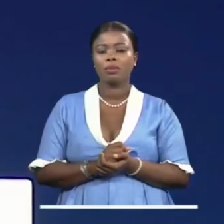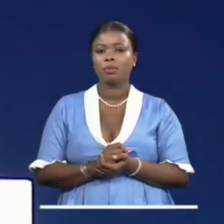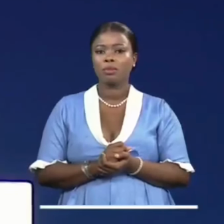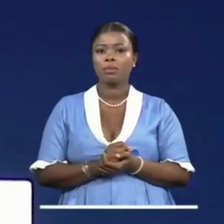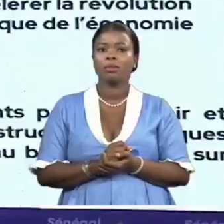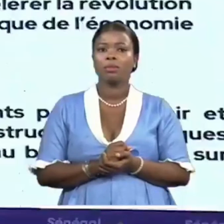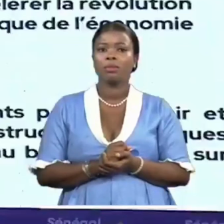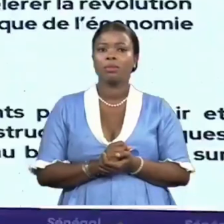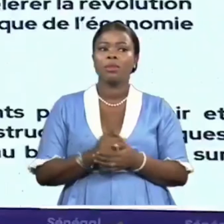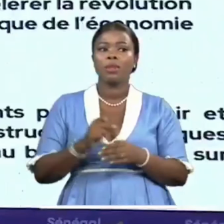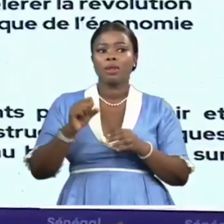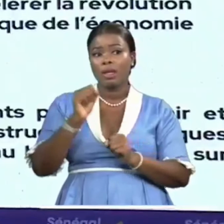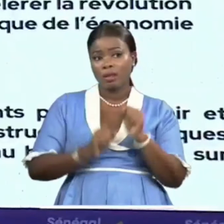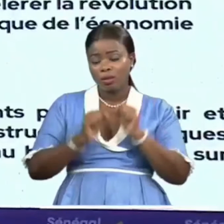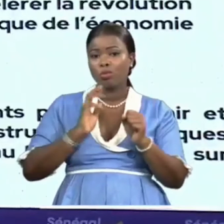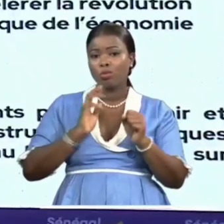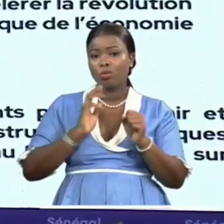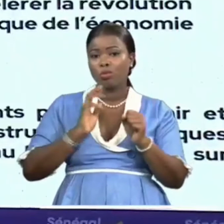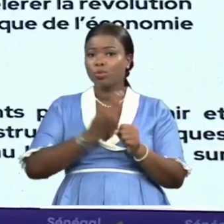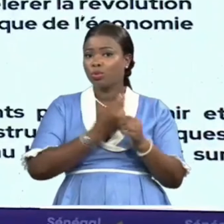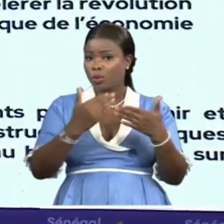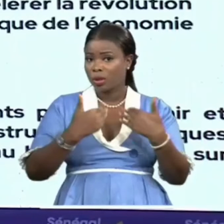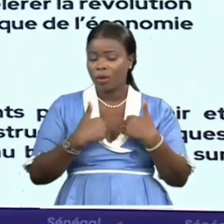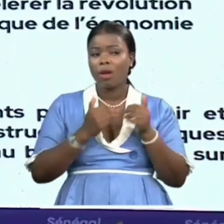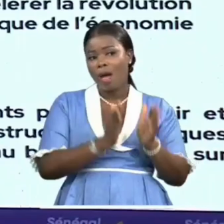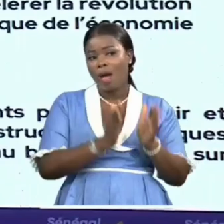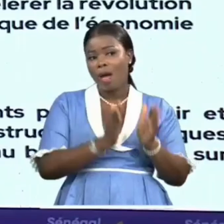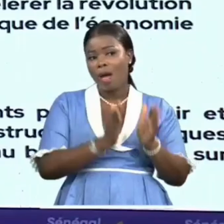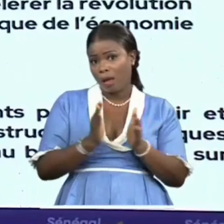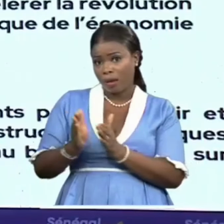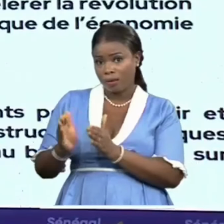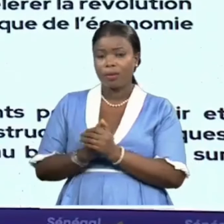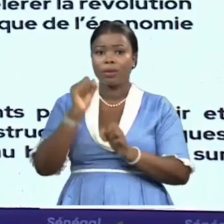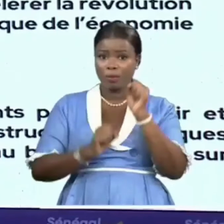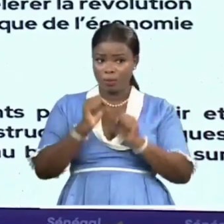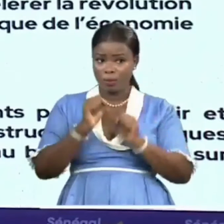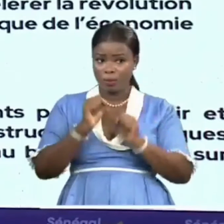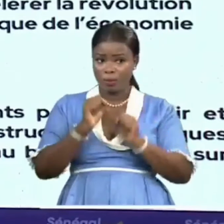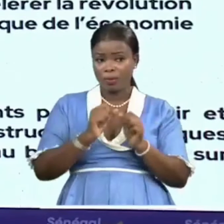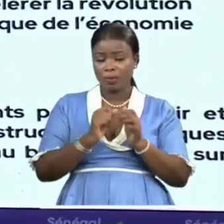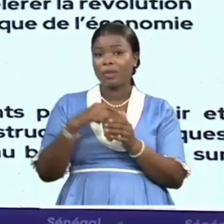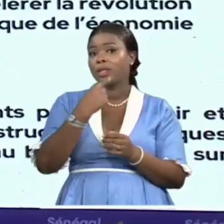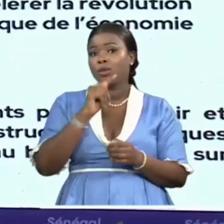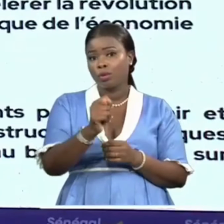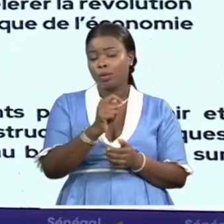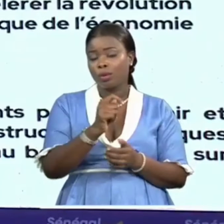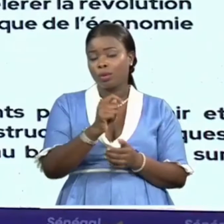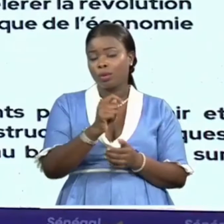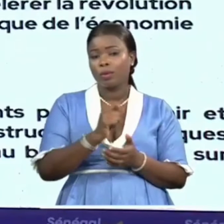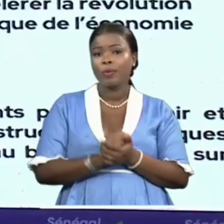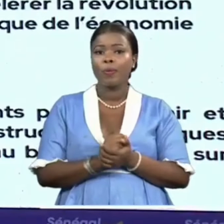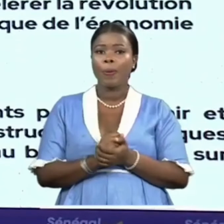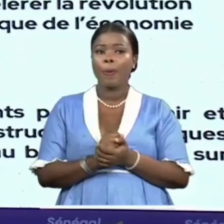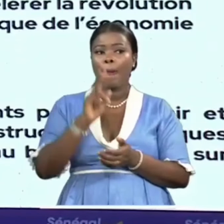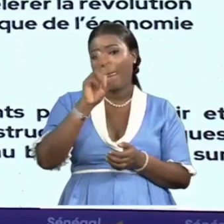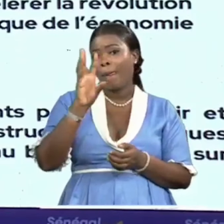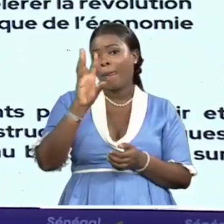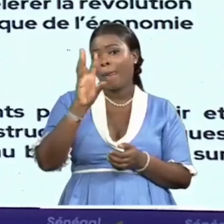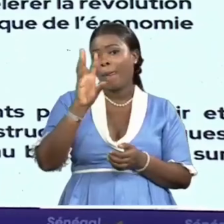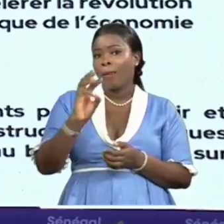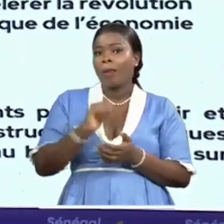années nous avons quatre axes stratégiques qui sont déclinés en 26 objectifs